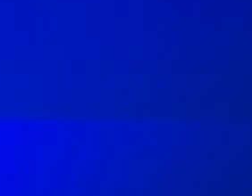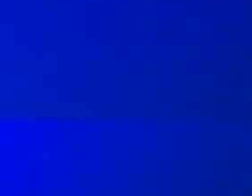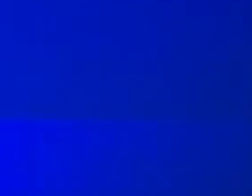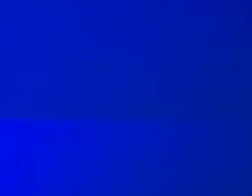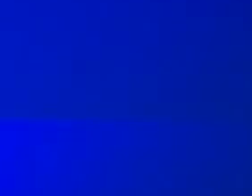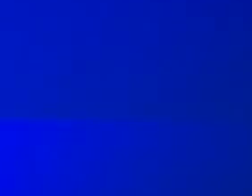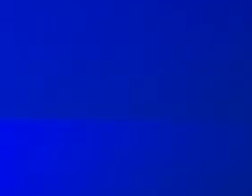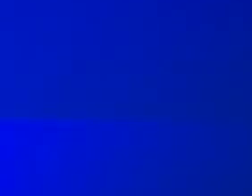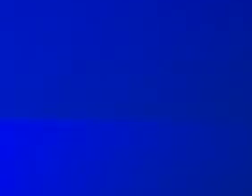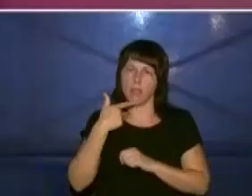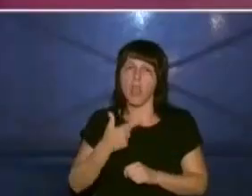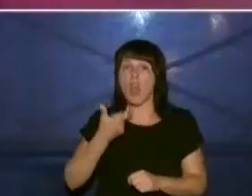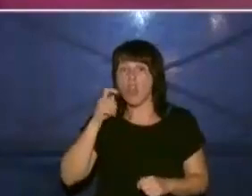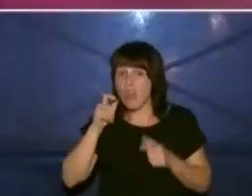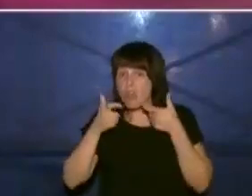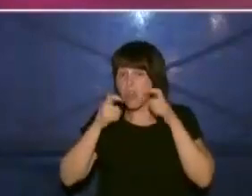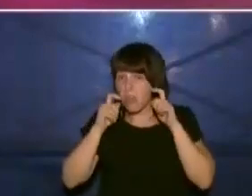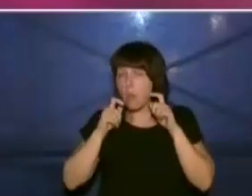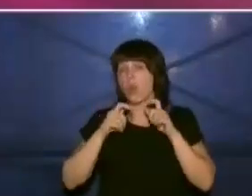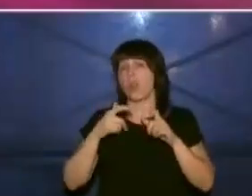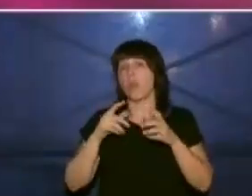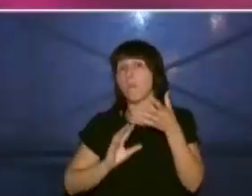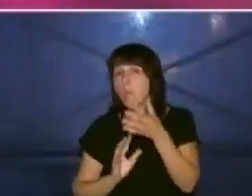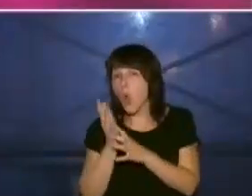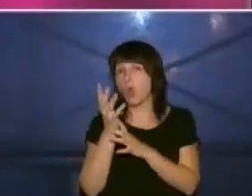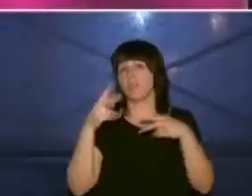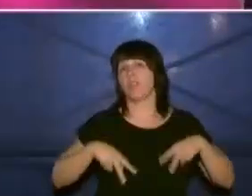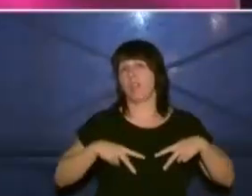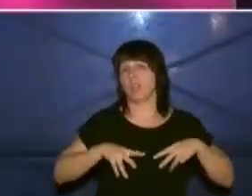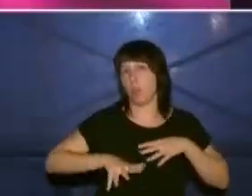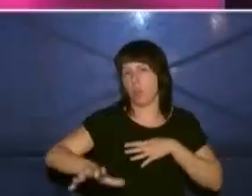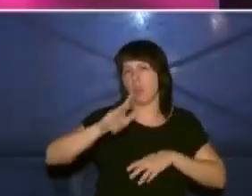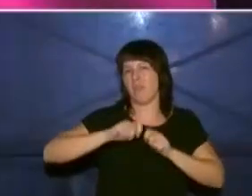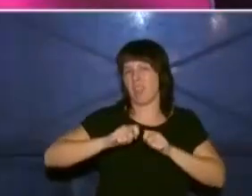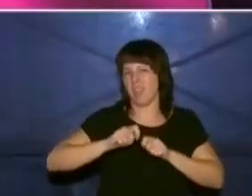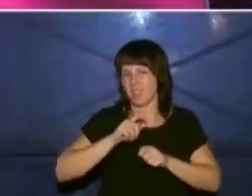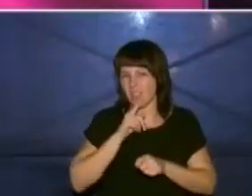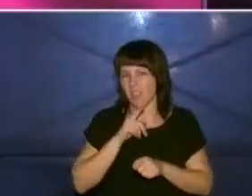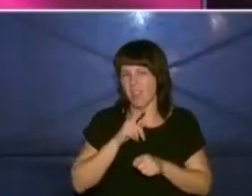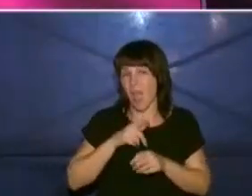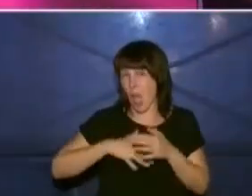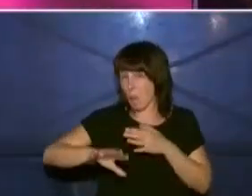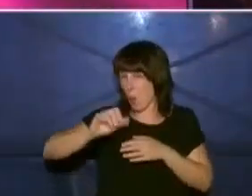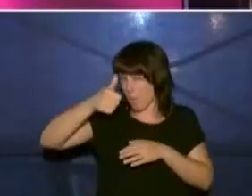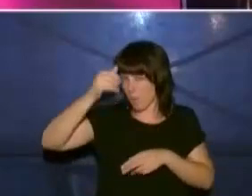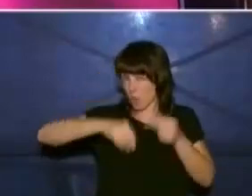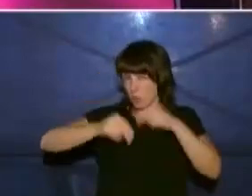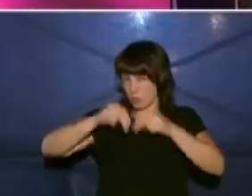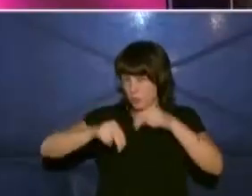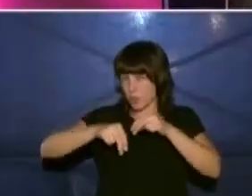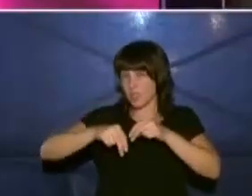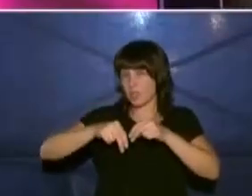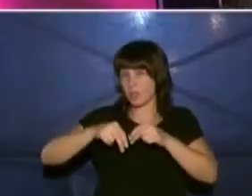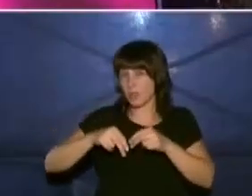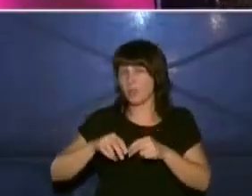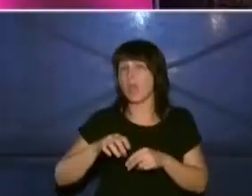Θα συνιστά πολιτική τερατογένεση. Προοδευτική κυβέρνηση που θα συγκροτηθεί από τις πρώτες κάλπες, τις